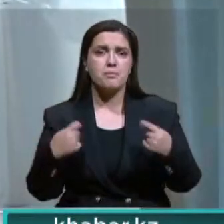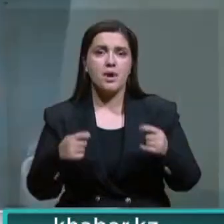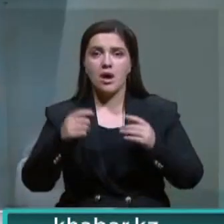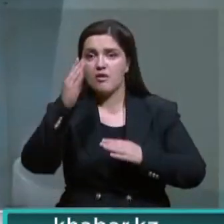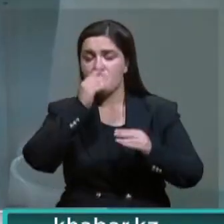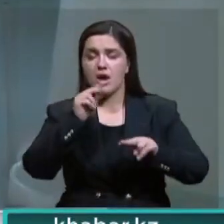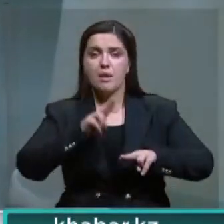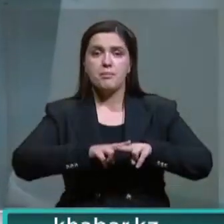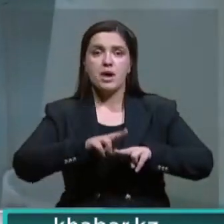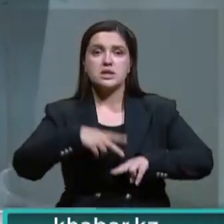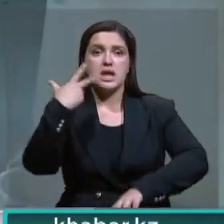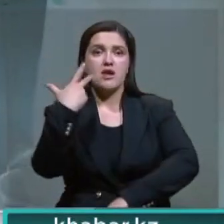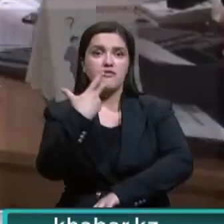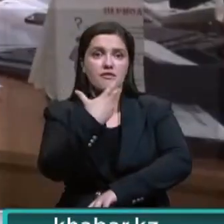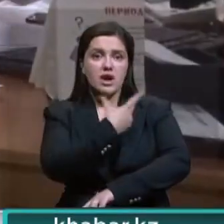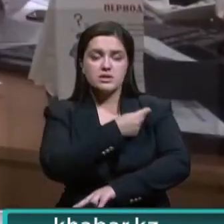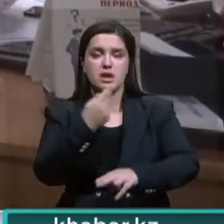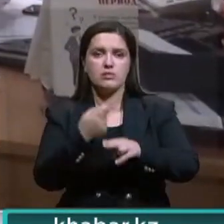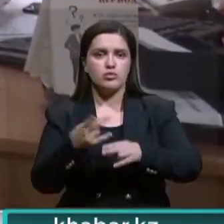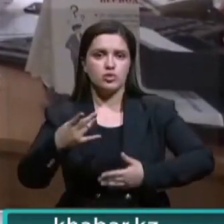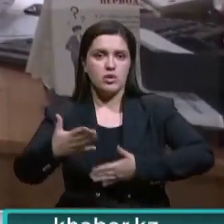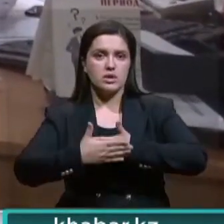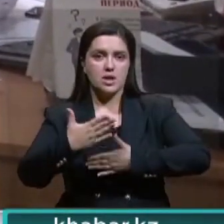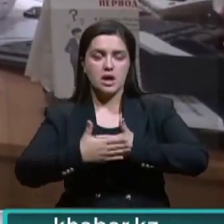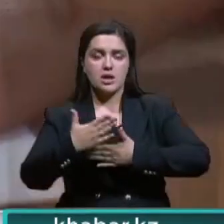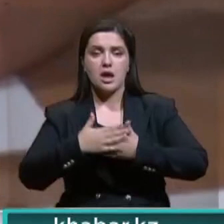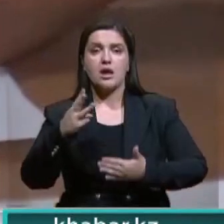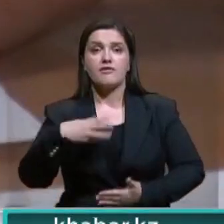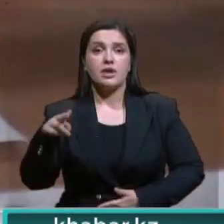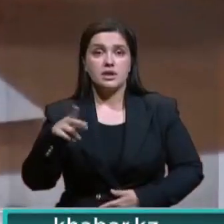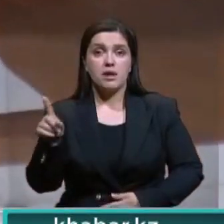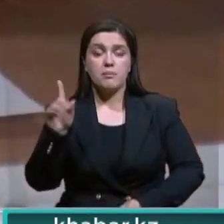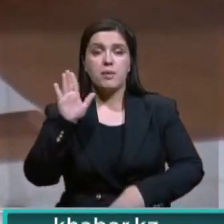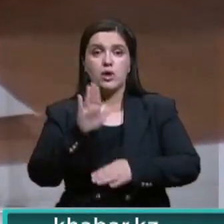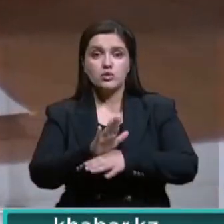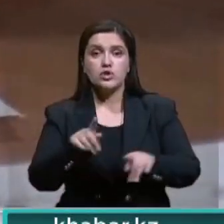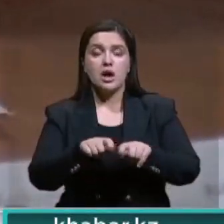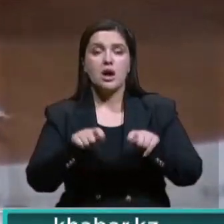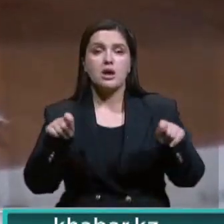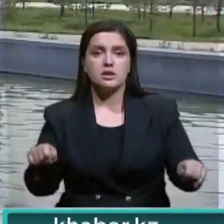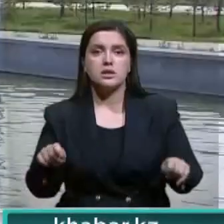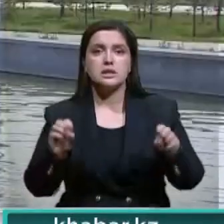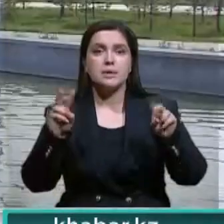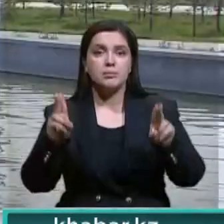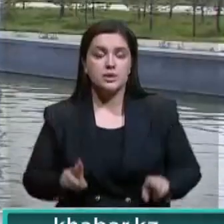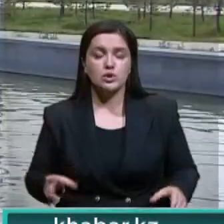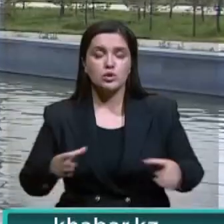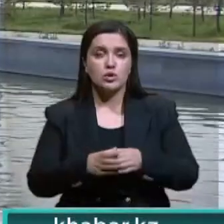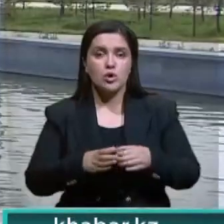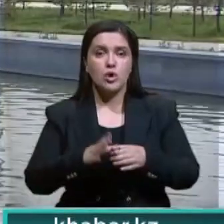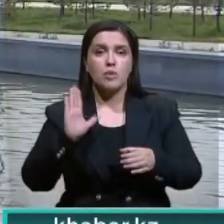паспортов вакцинации церемониться нельзя, отметил Токаев. При МВД он поручил создать межведомственную спецгруппу, которая